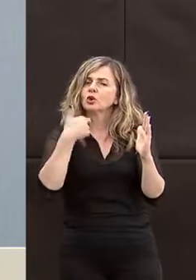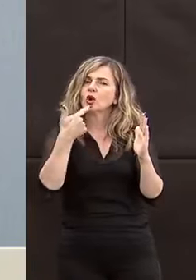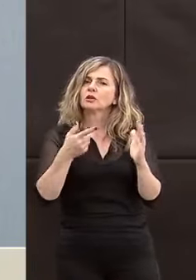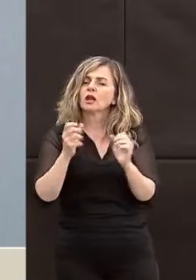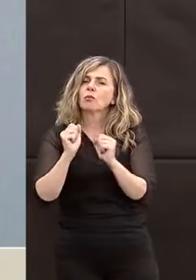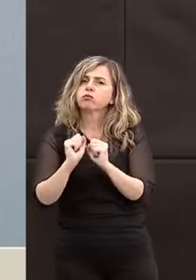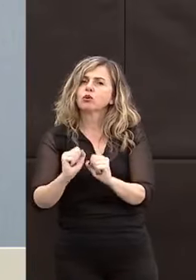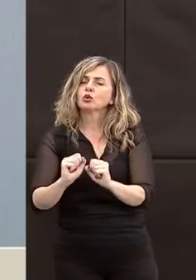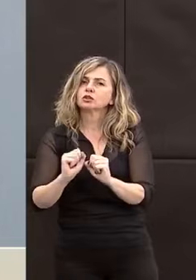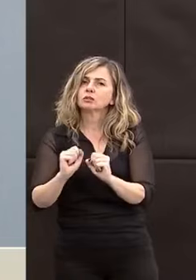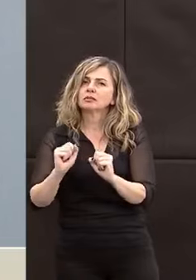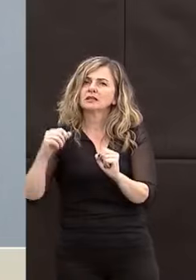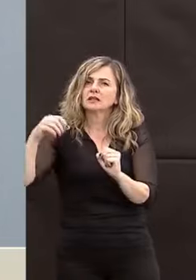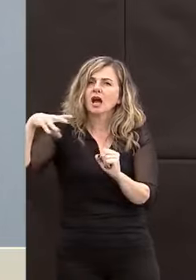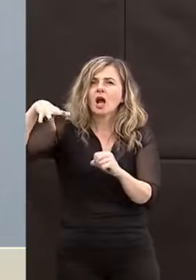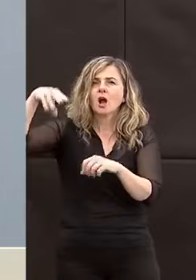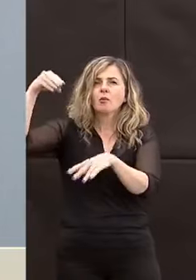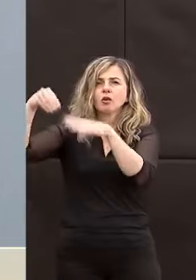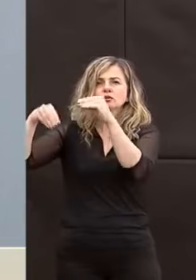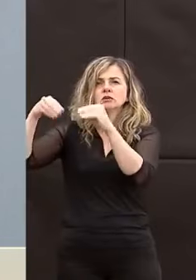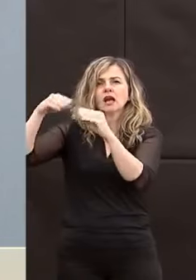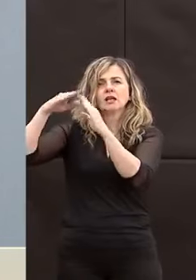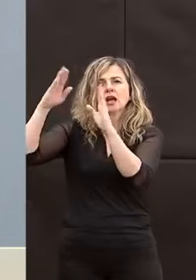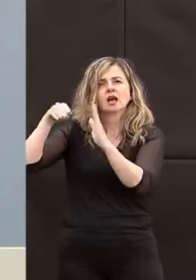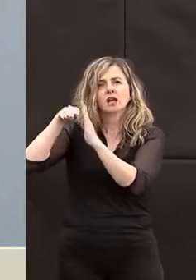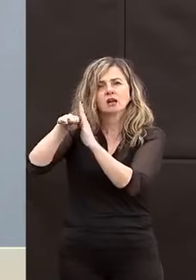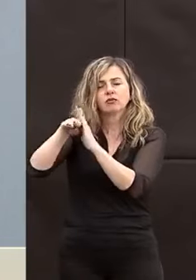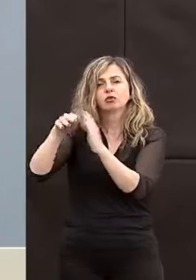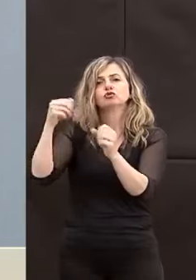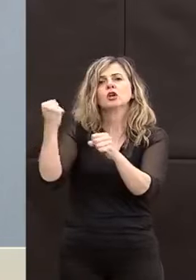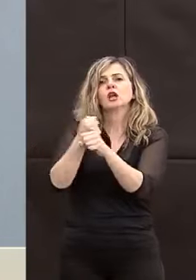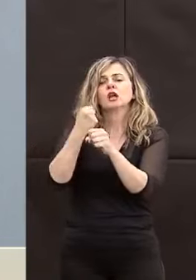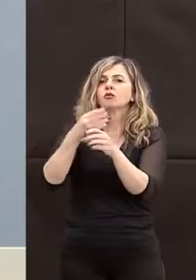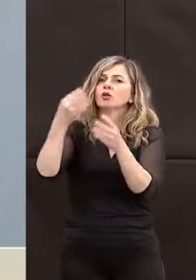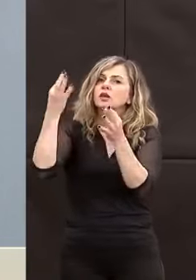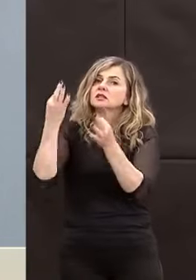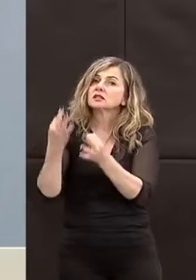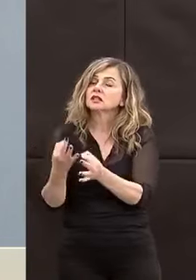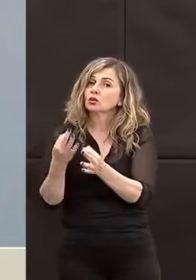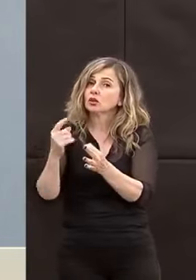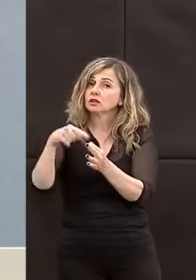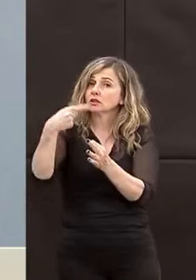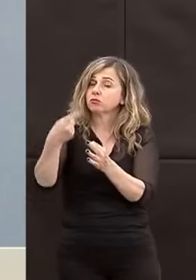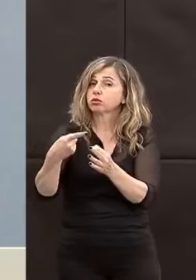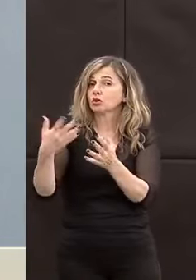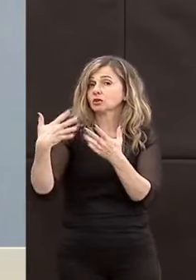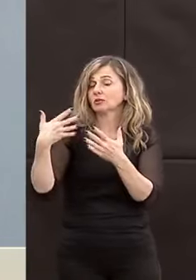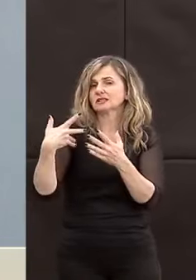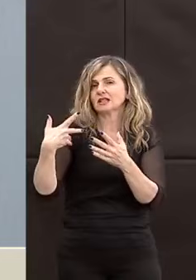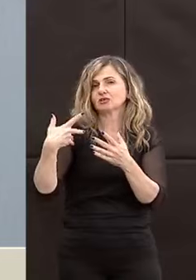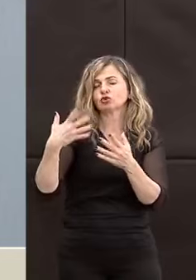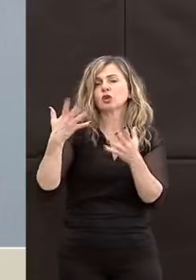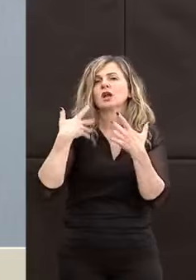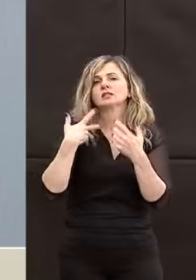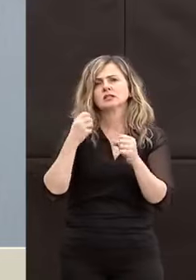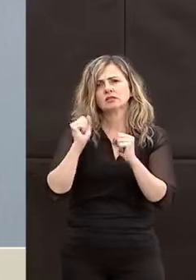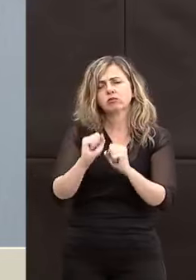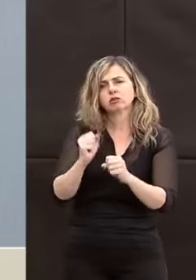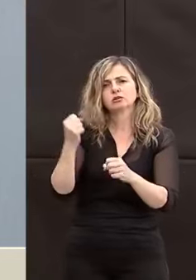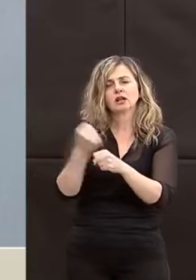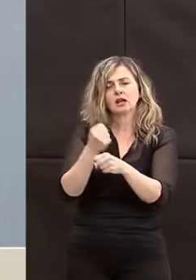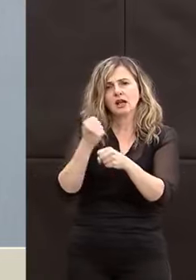lavorare in sicurezza durante la prossima stagione estiva ma soprattutto di poter lavorare quindi vengono introdotte deroghe